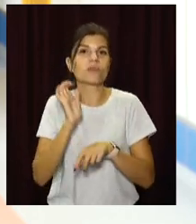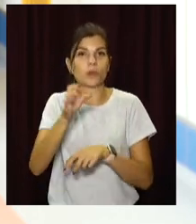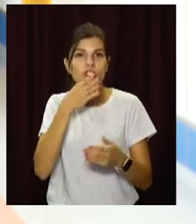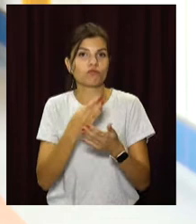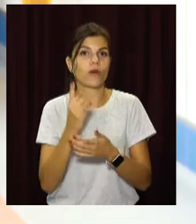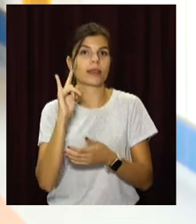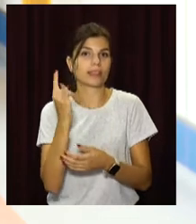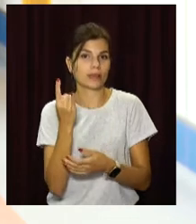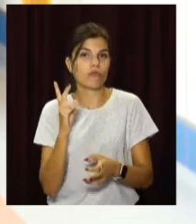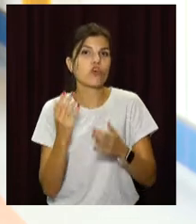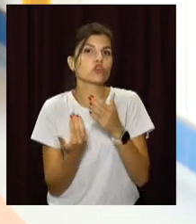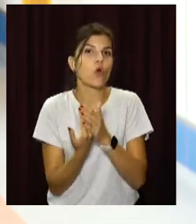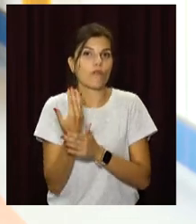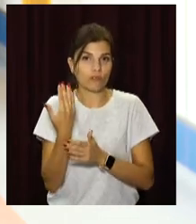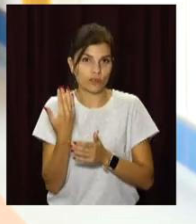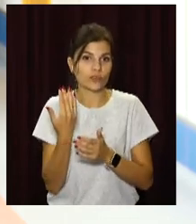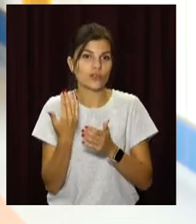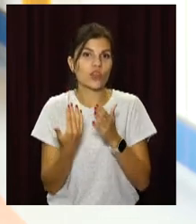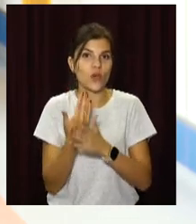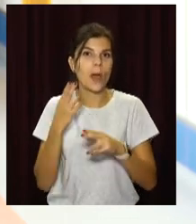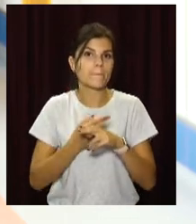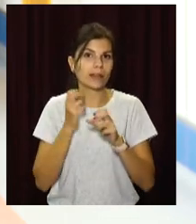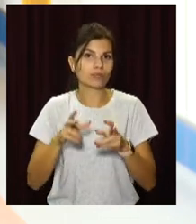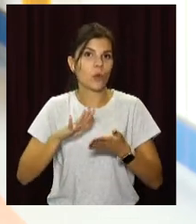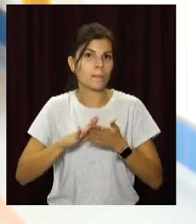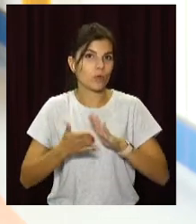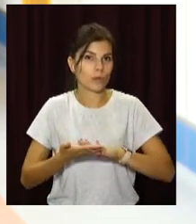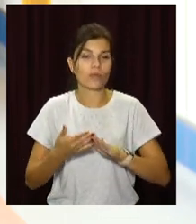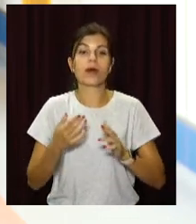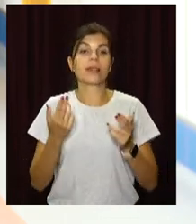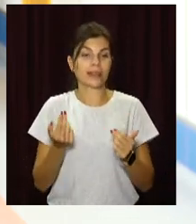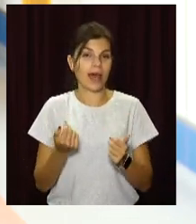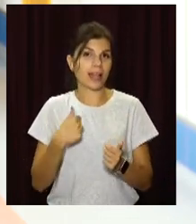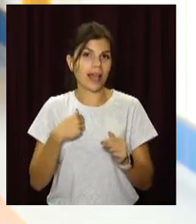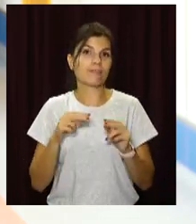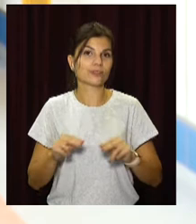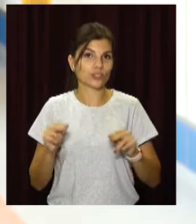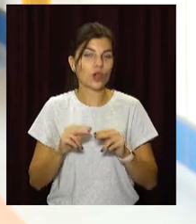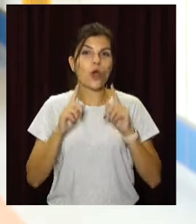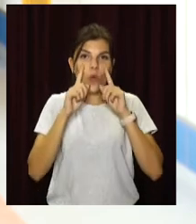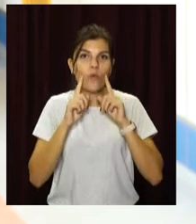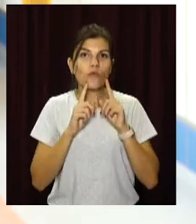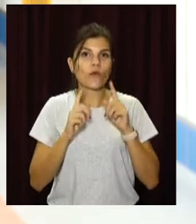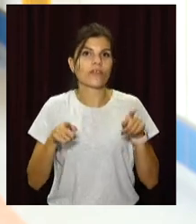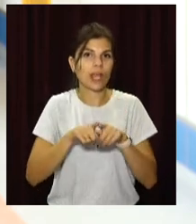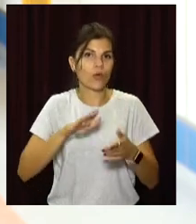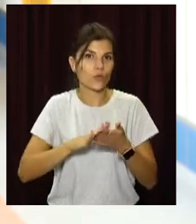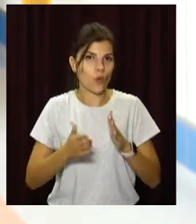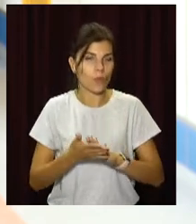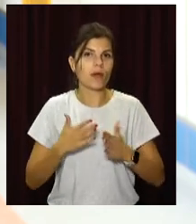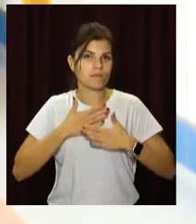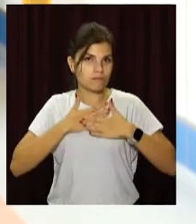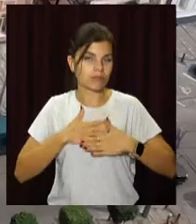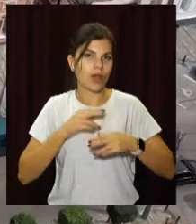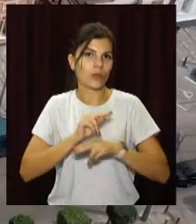дитину в нові безпечні умови. І, звичайно, нам, вчителям, комфортніше в таких умовах